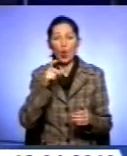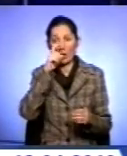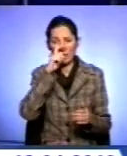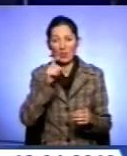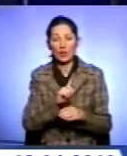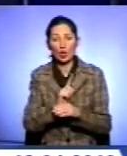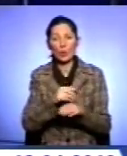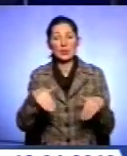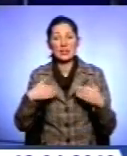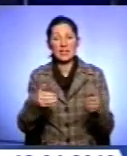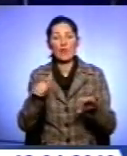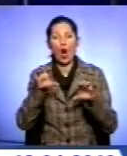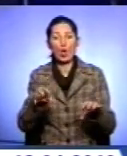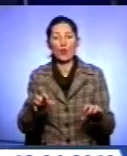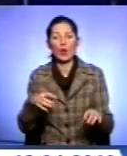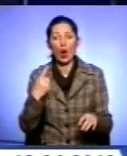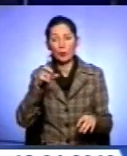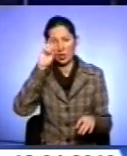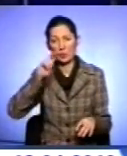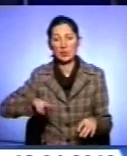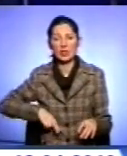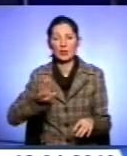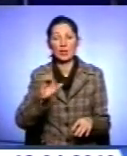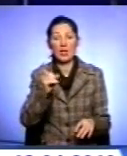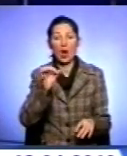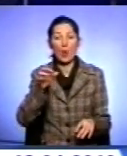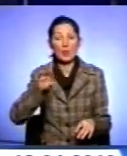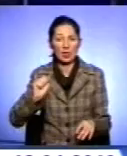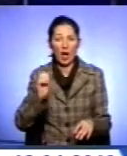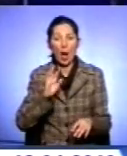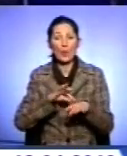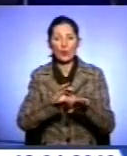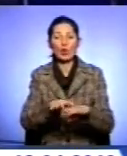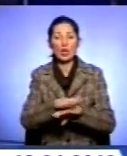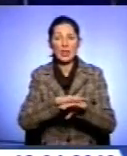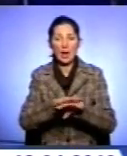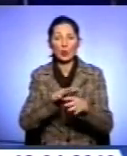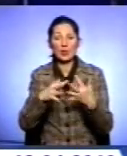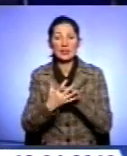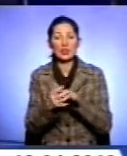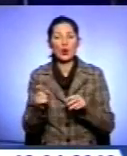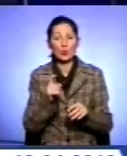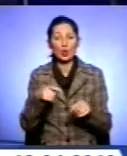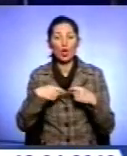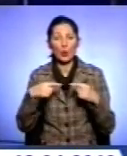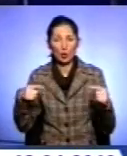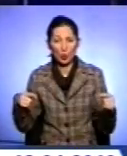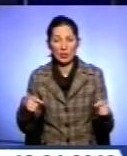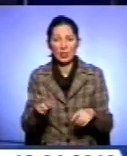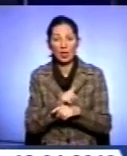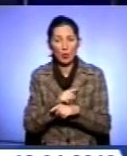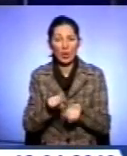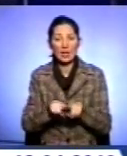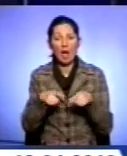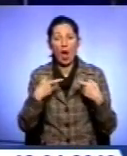обласної державної адміністрації Валентина Хоптяна пройде ярмарок сільськогосподарської продукції. Тернополяни та гості міста зможуть